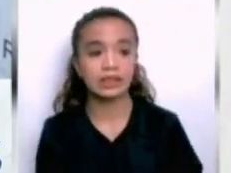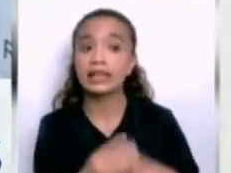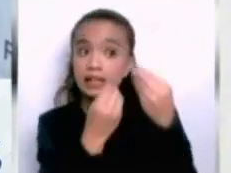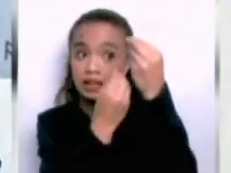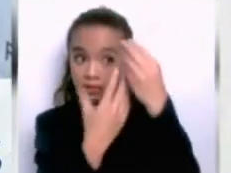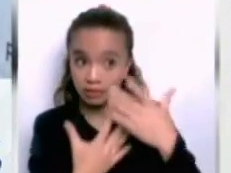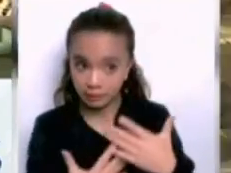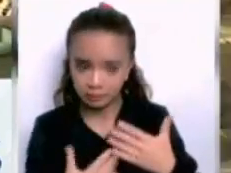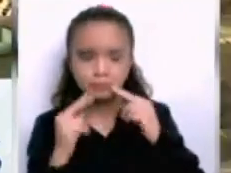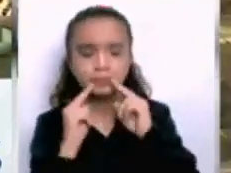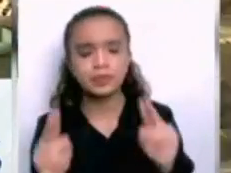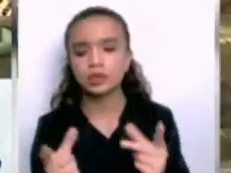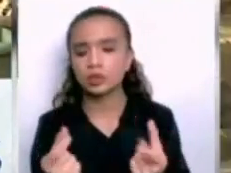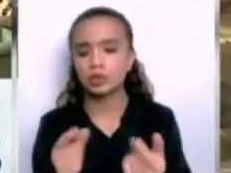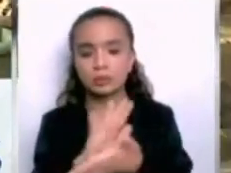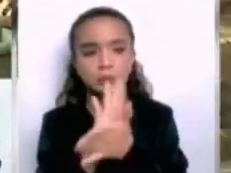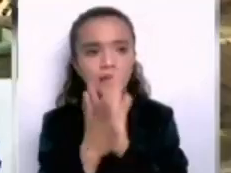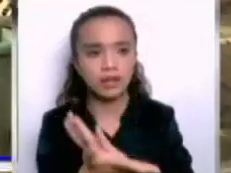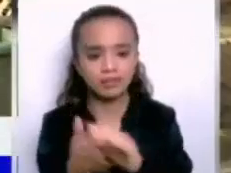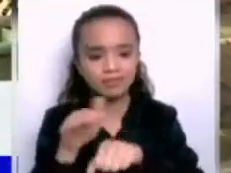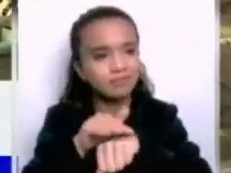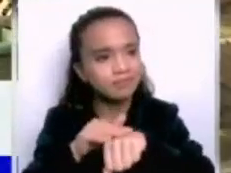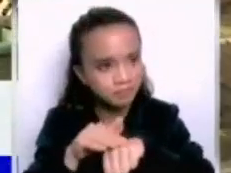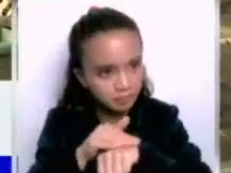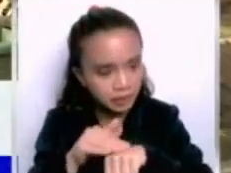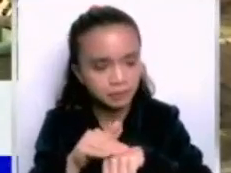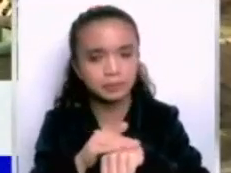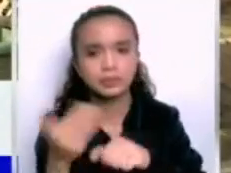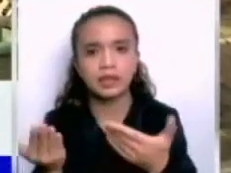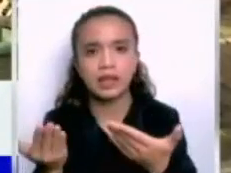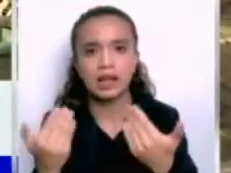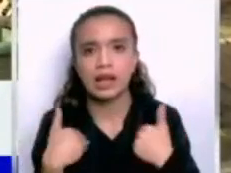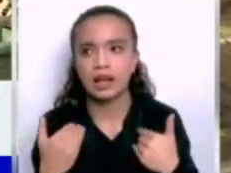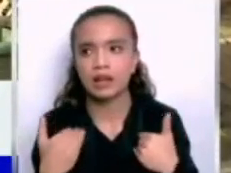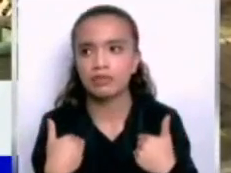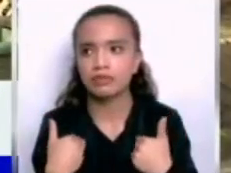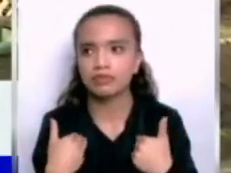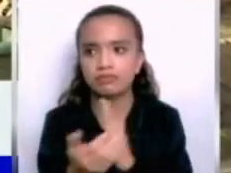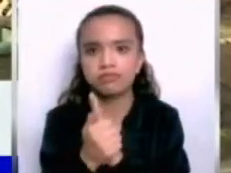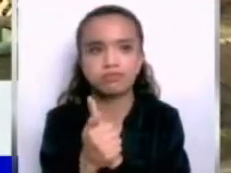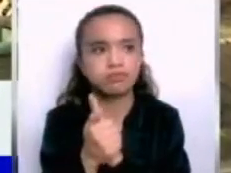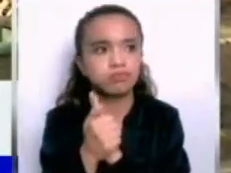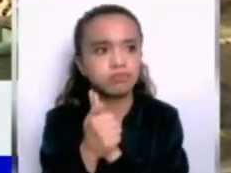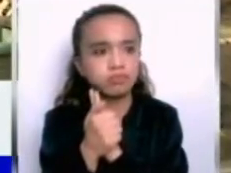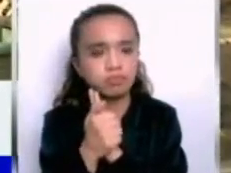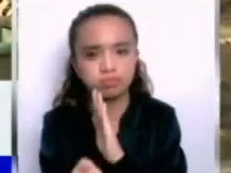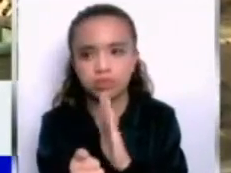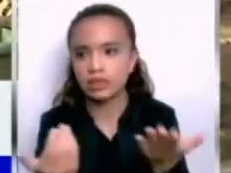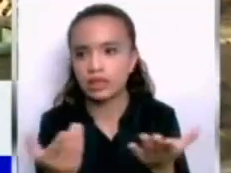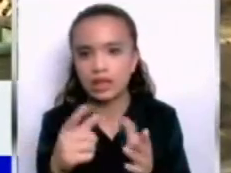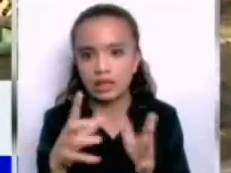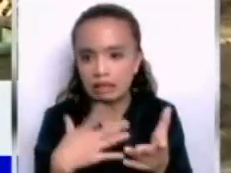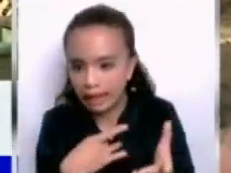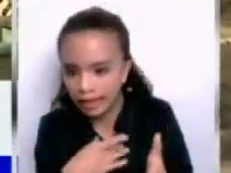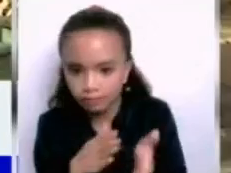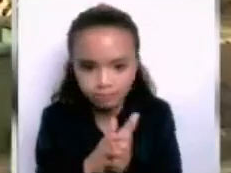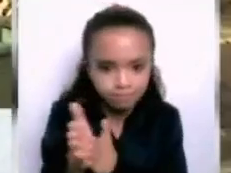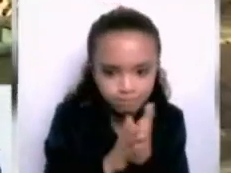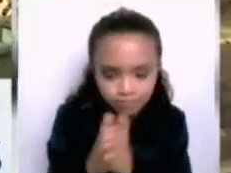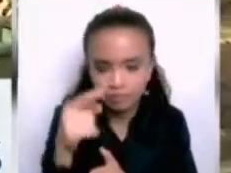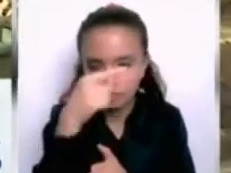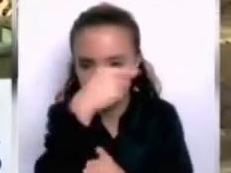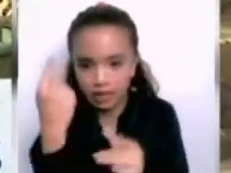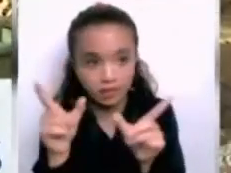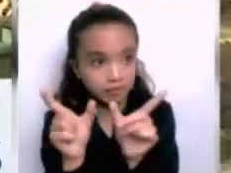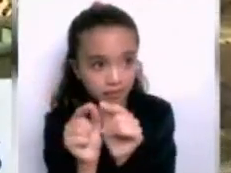ginagawa na siyang pet may mga enthusiast na rin sa ano sa black ants ang ginagawa nila nian nilalagay